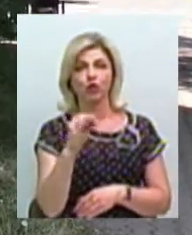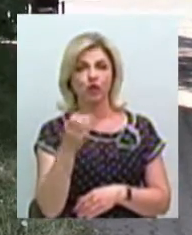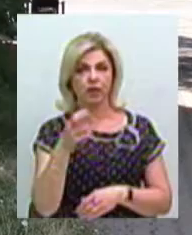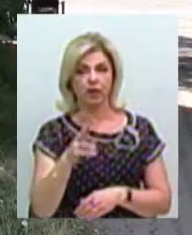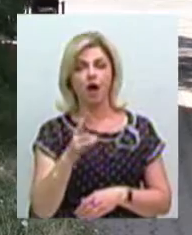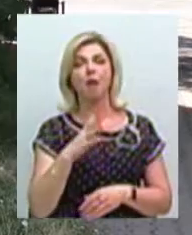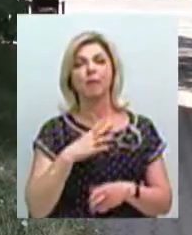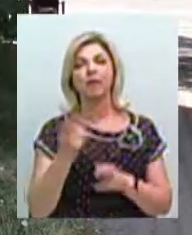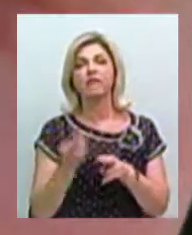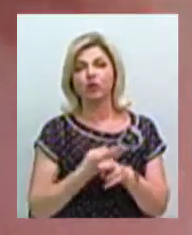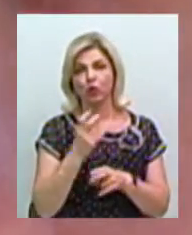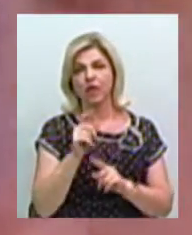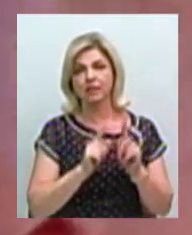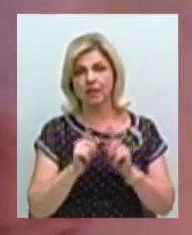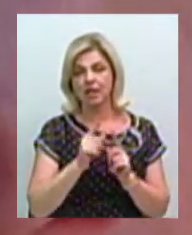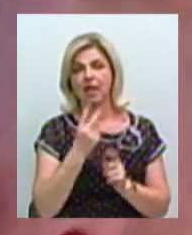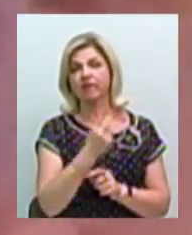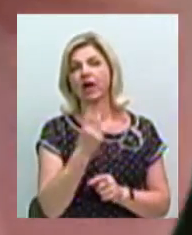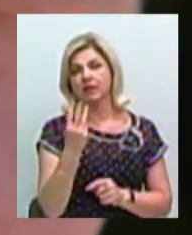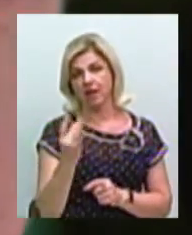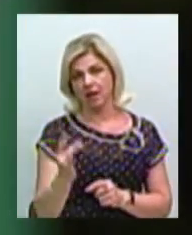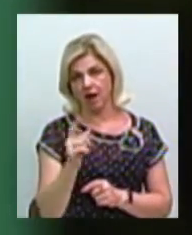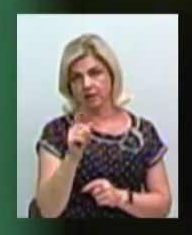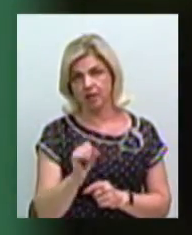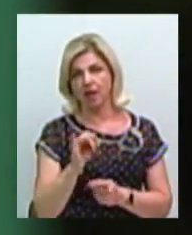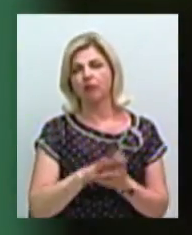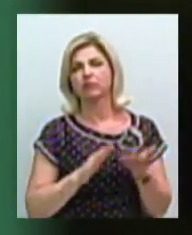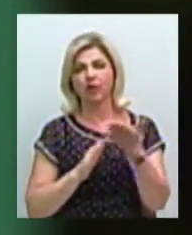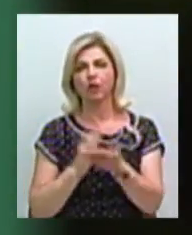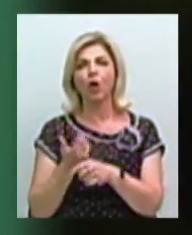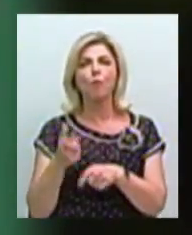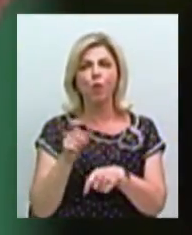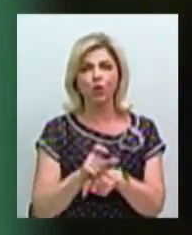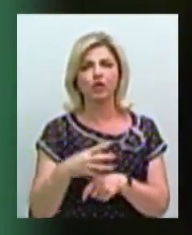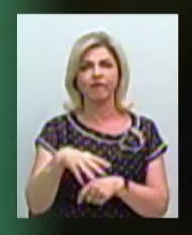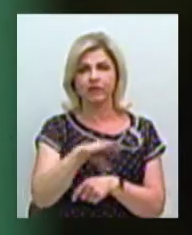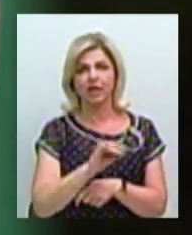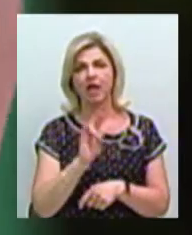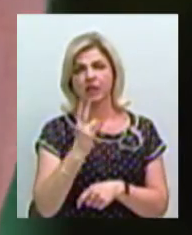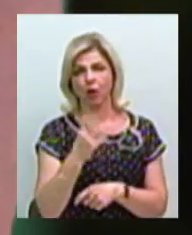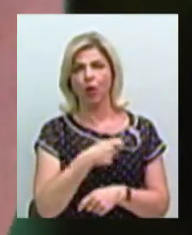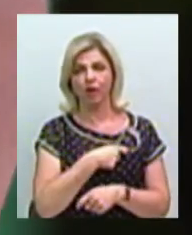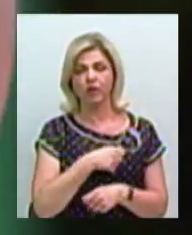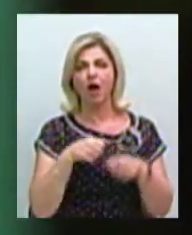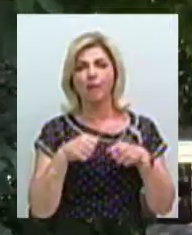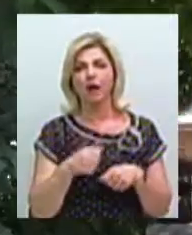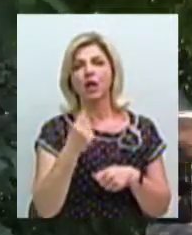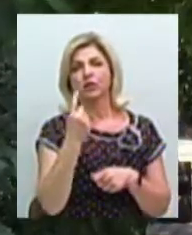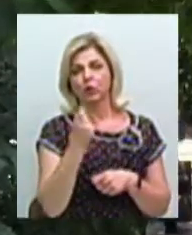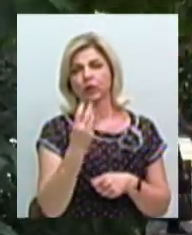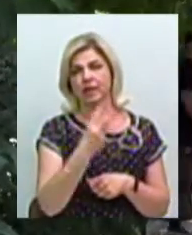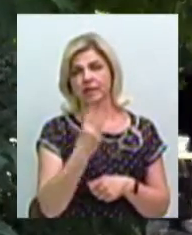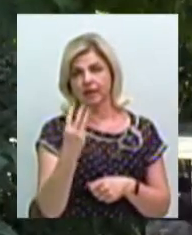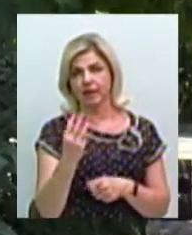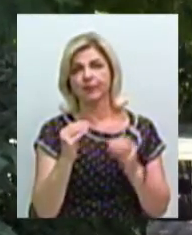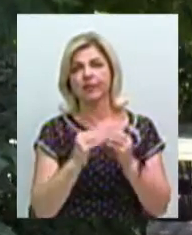засіданнях Верховної Ради України 23 рази і подав більше всіх інших миколаївських мажоритарників правок – 133. 10